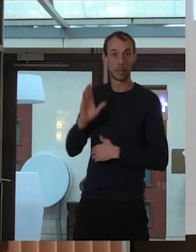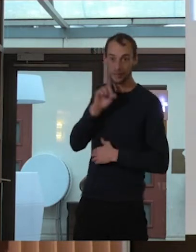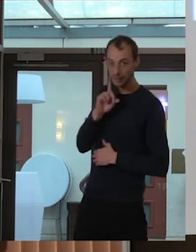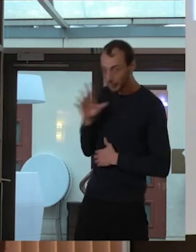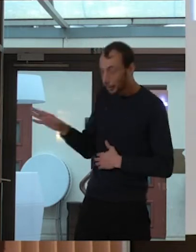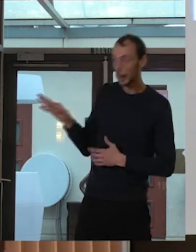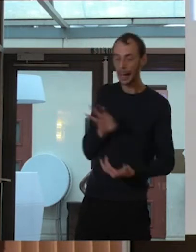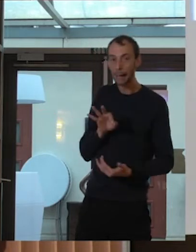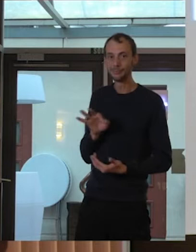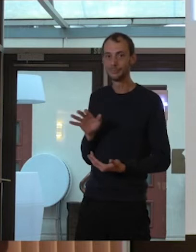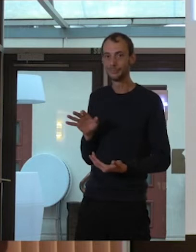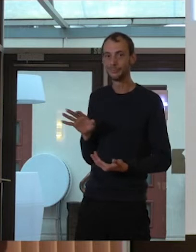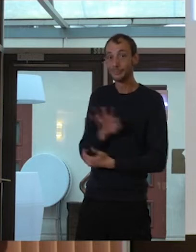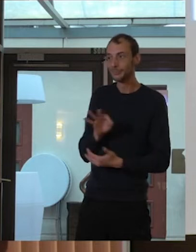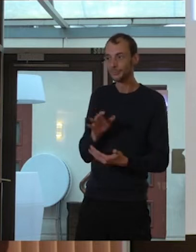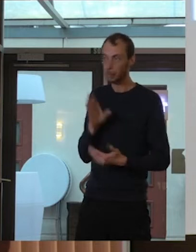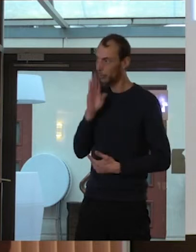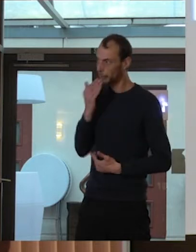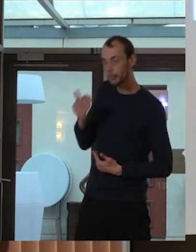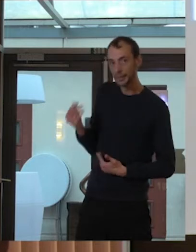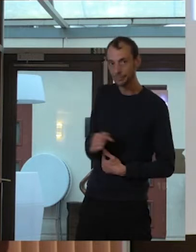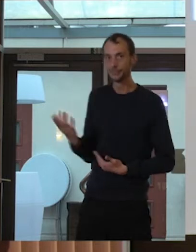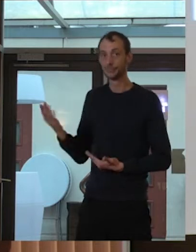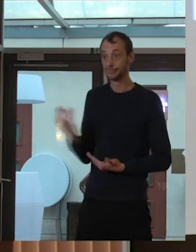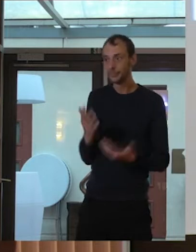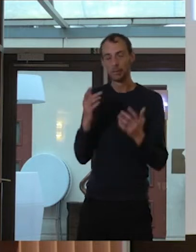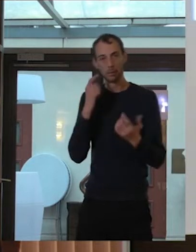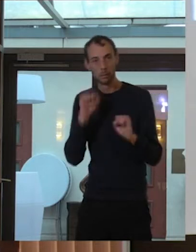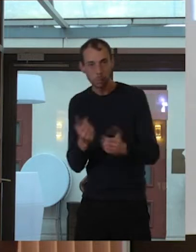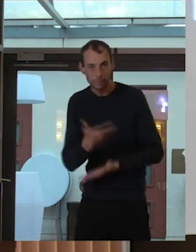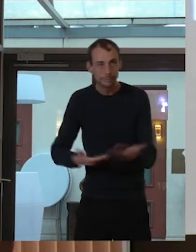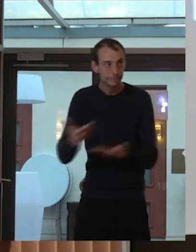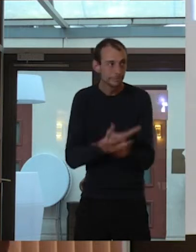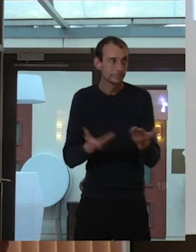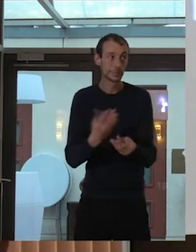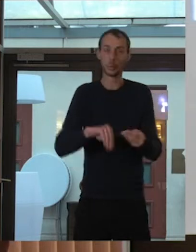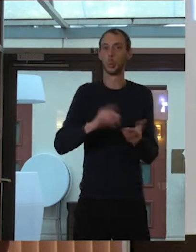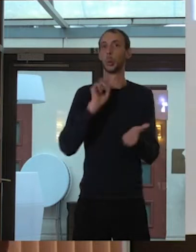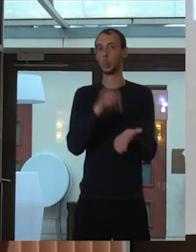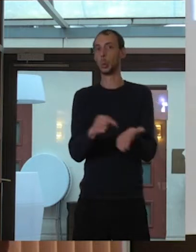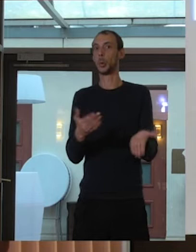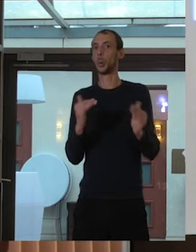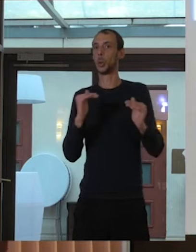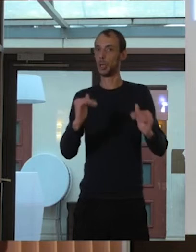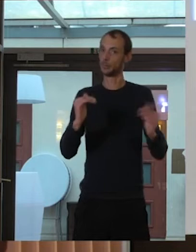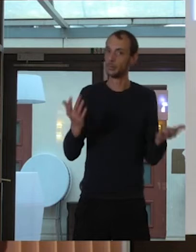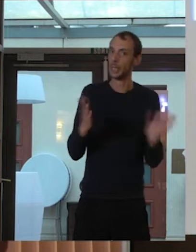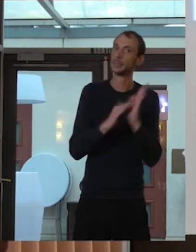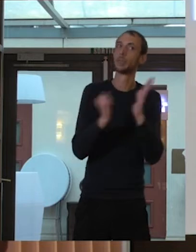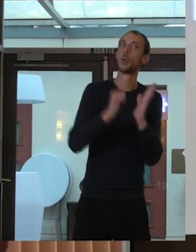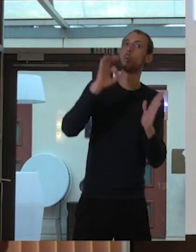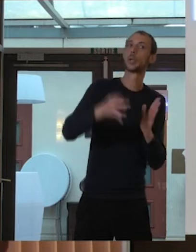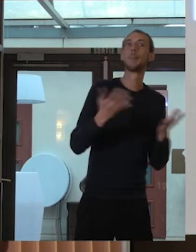soir pour échanger autour de cette table ronde dans ce lieu symbolique mais encore empreint de